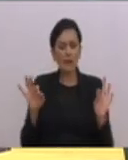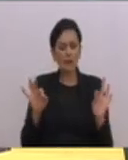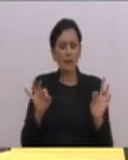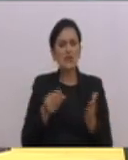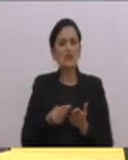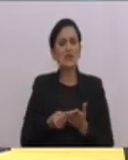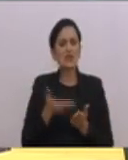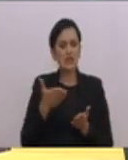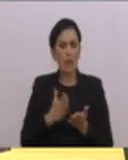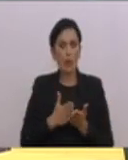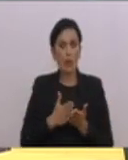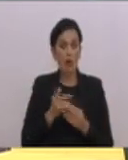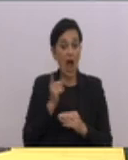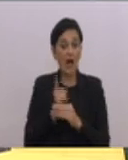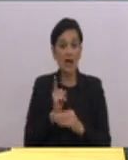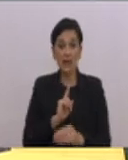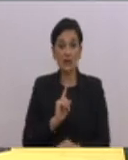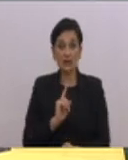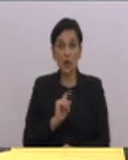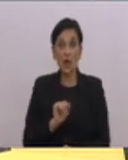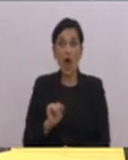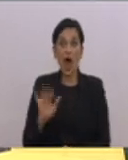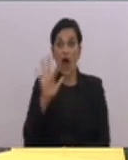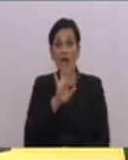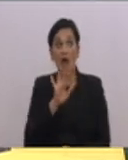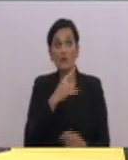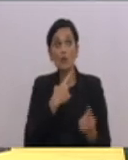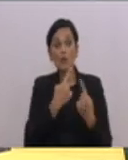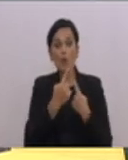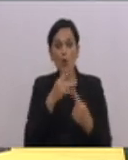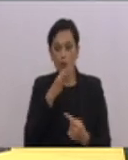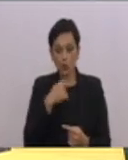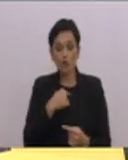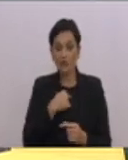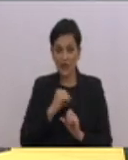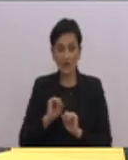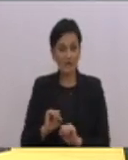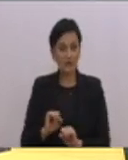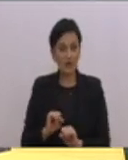girebuleva, starmuat, gesta, arunda, exalos. Europeleptan, mola parake, vizdros, ce namas, David Saudit.